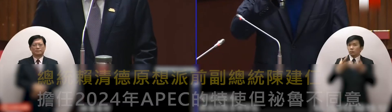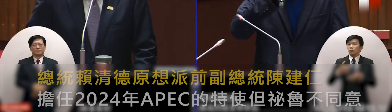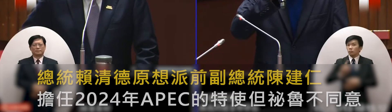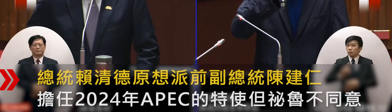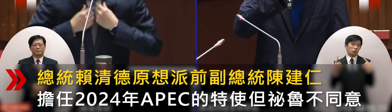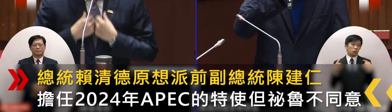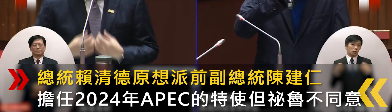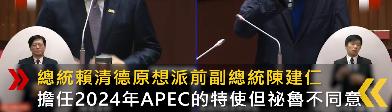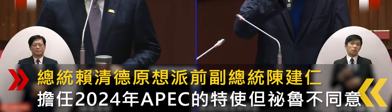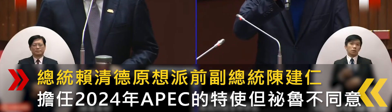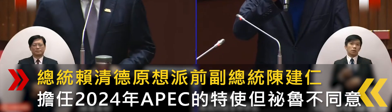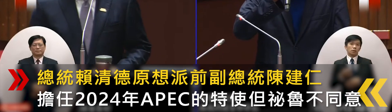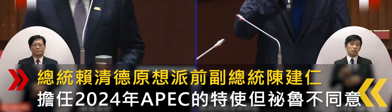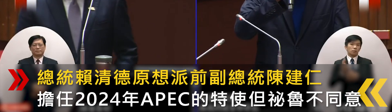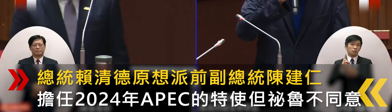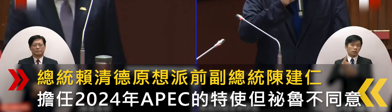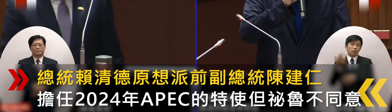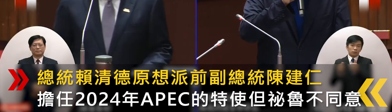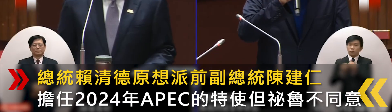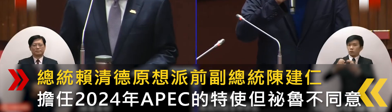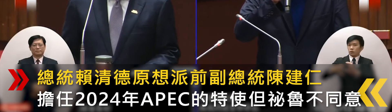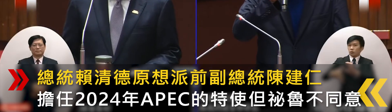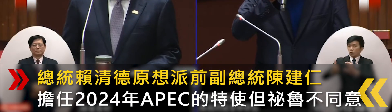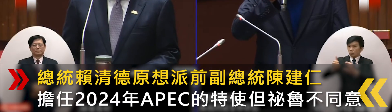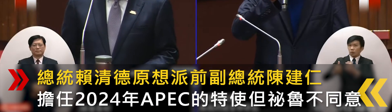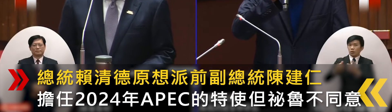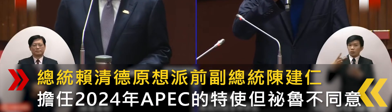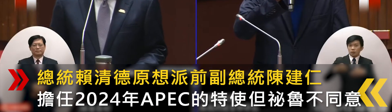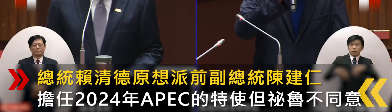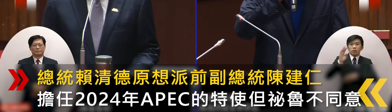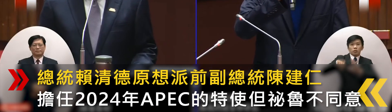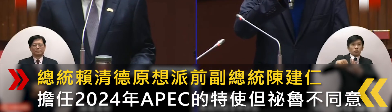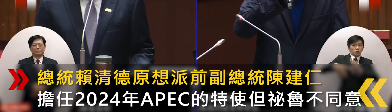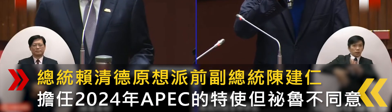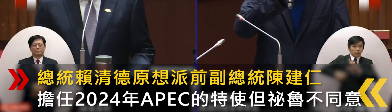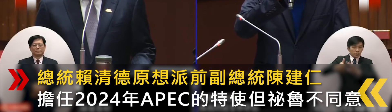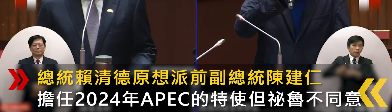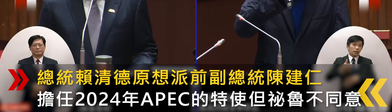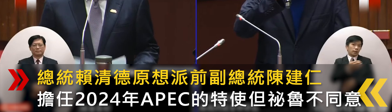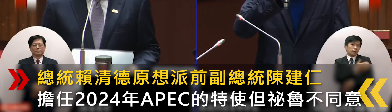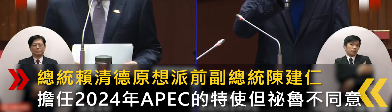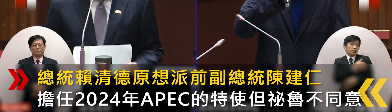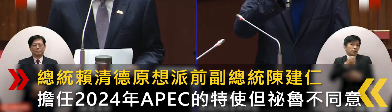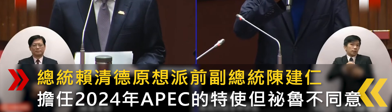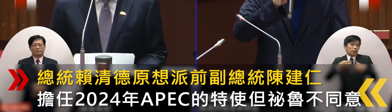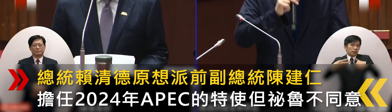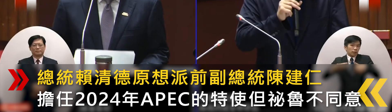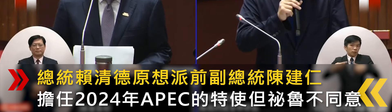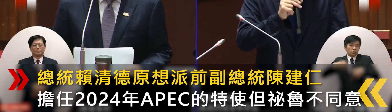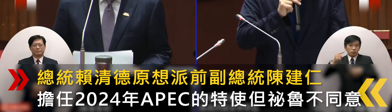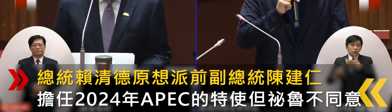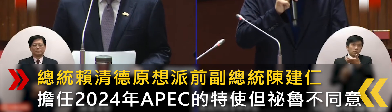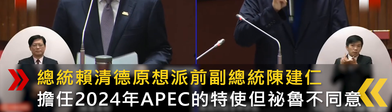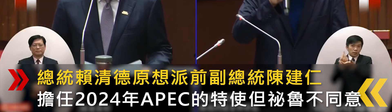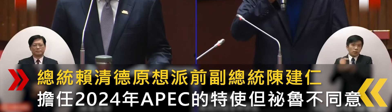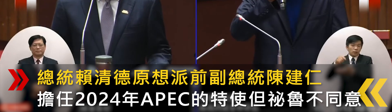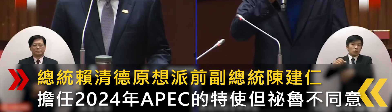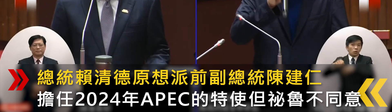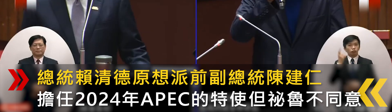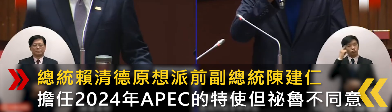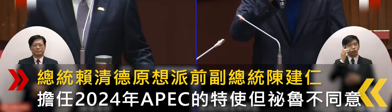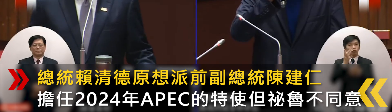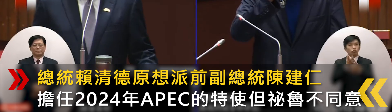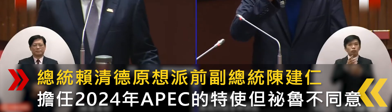我们本来派前副总统、前行政院院长陈建仁去参加这一次 IPAC 的活动，但是被拒